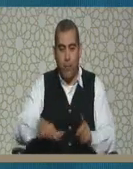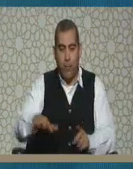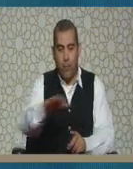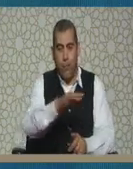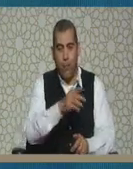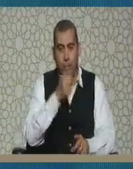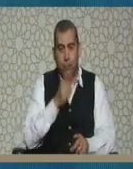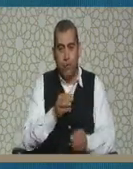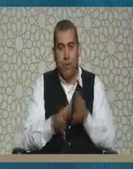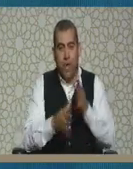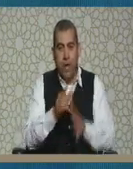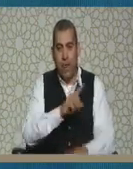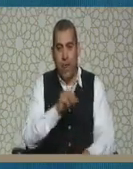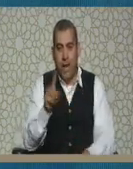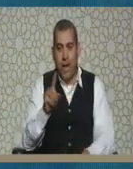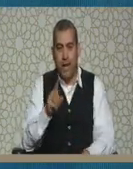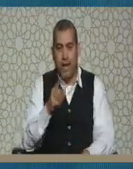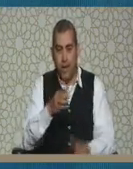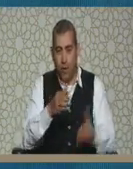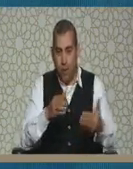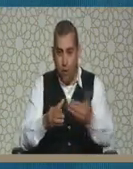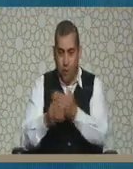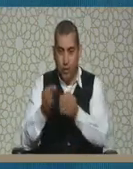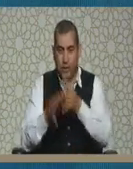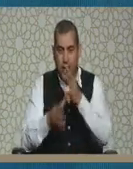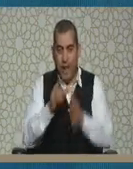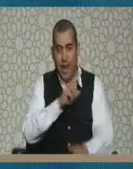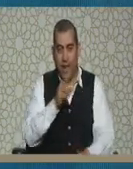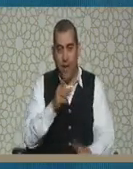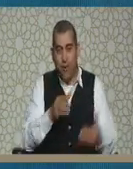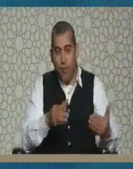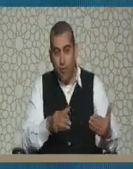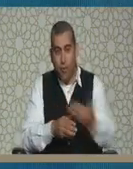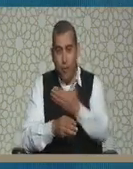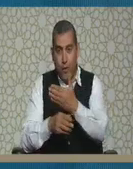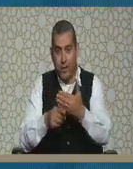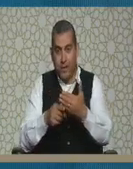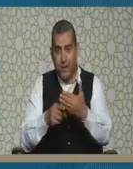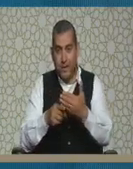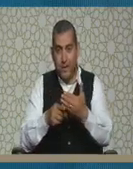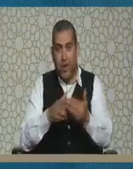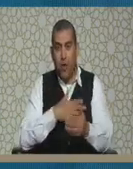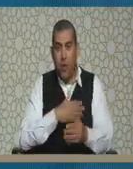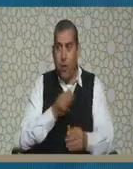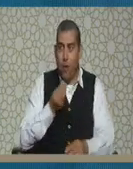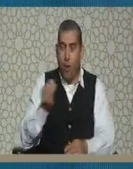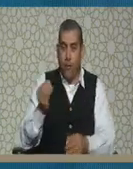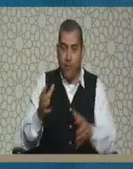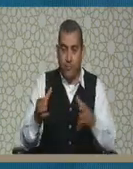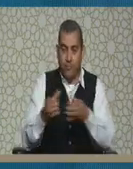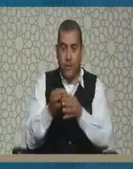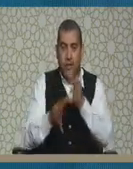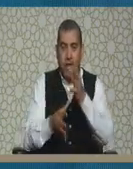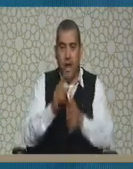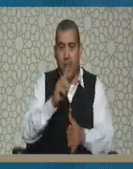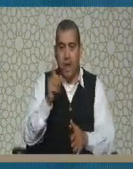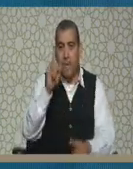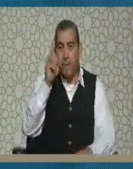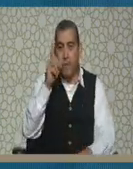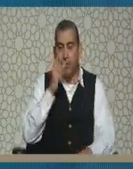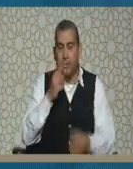يحترق الحبيب اللي يدخل واذا دخلوا واذا دخل المحبون لا يحترقون ولكن